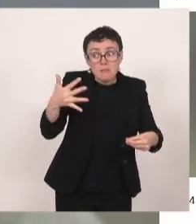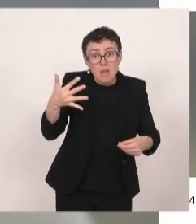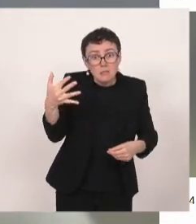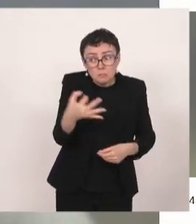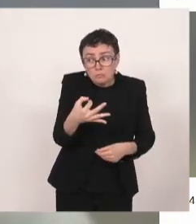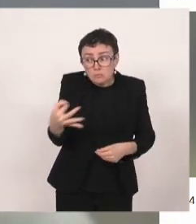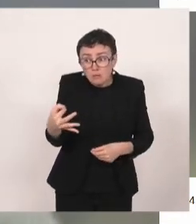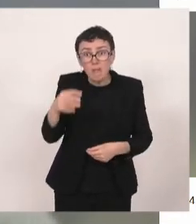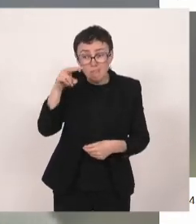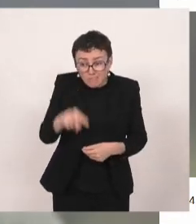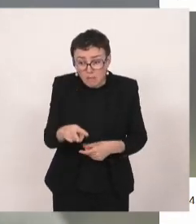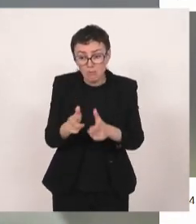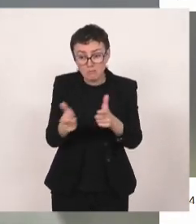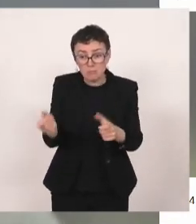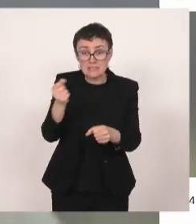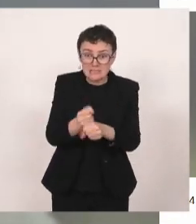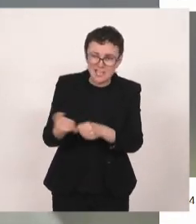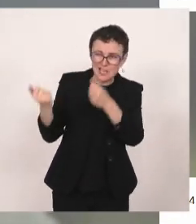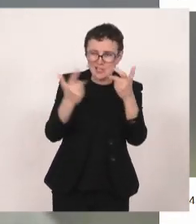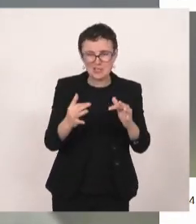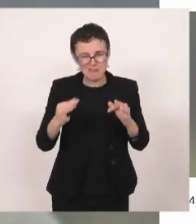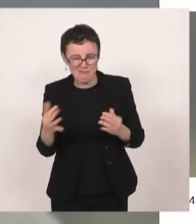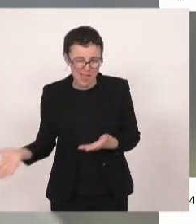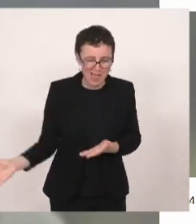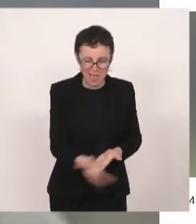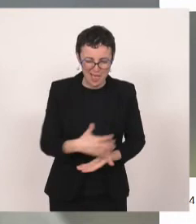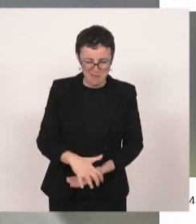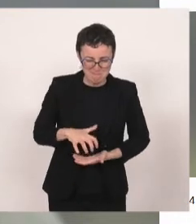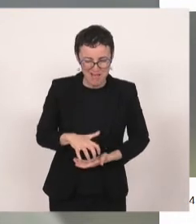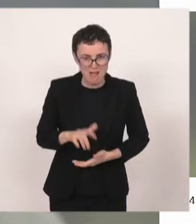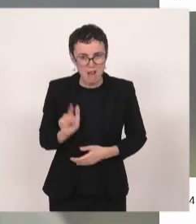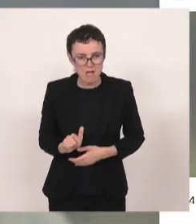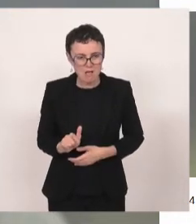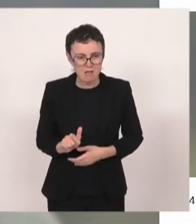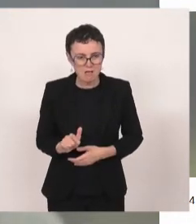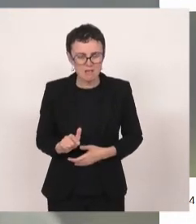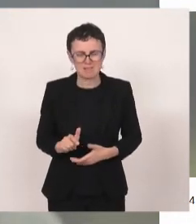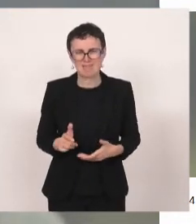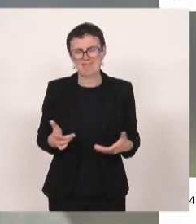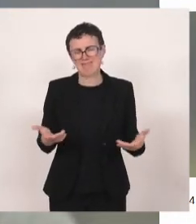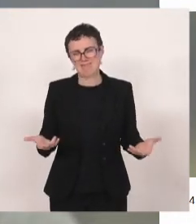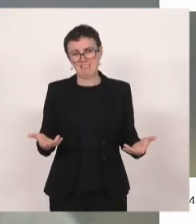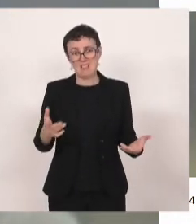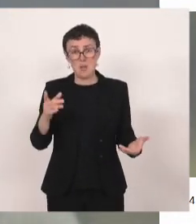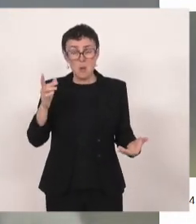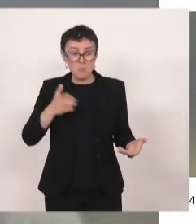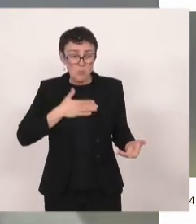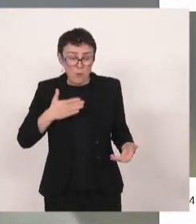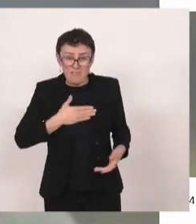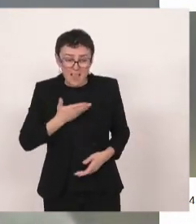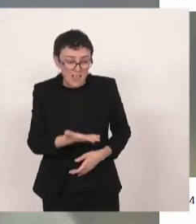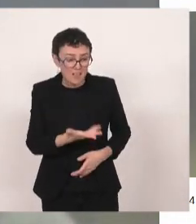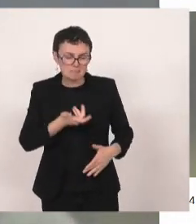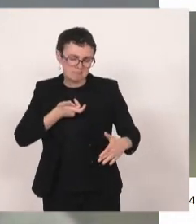spécifiques si ces politiques-là ne touchent pas ces publics-là qui en ont le plus besoin? Nous devons absolument